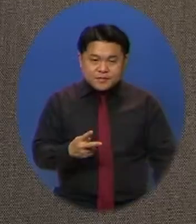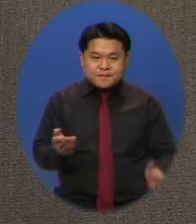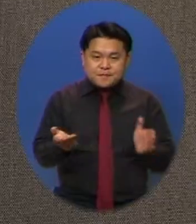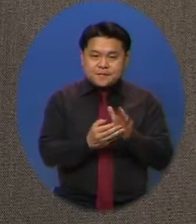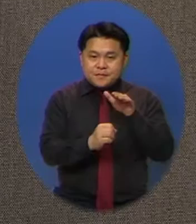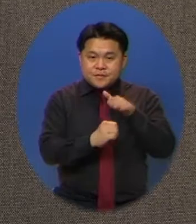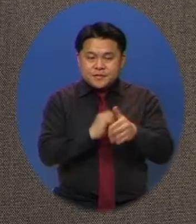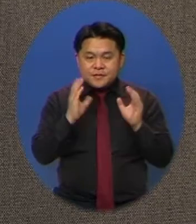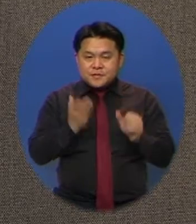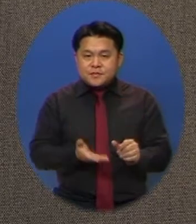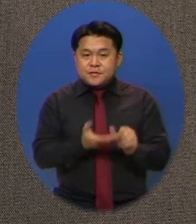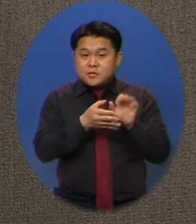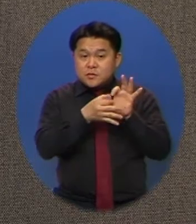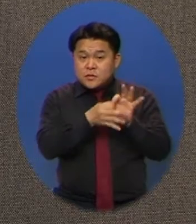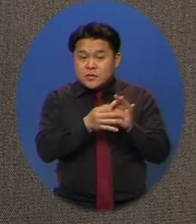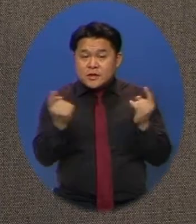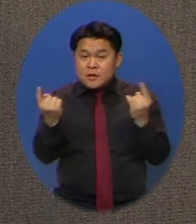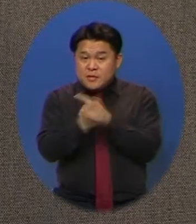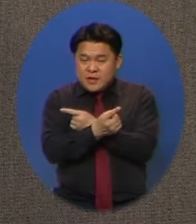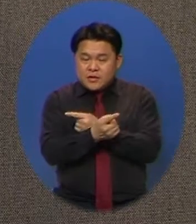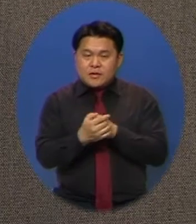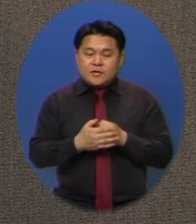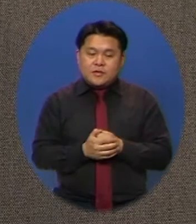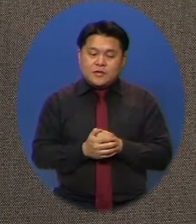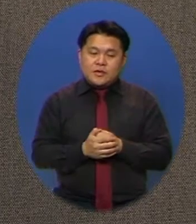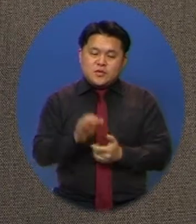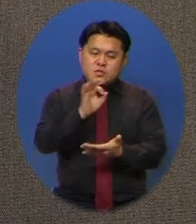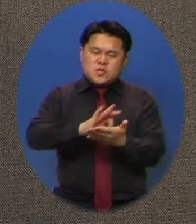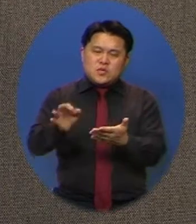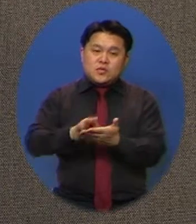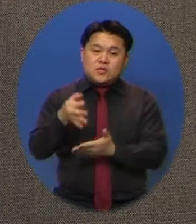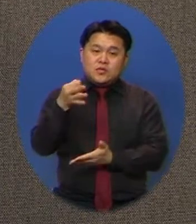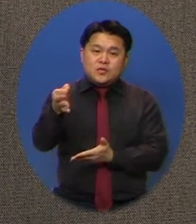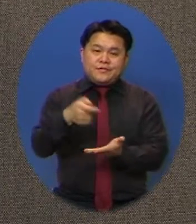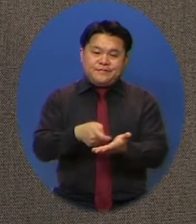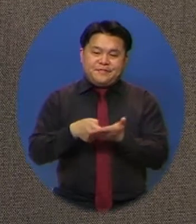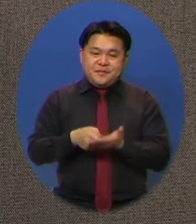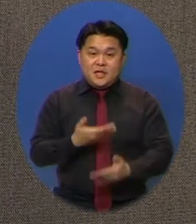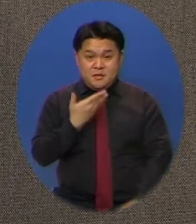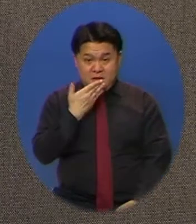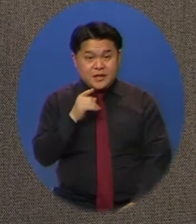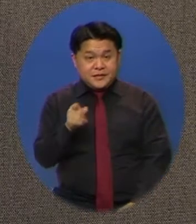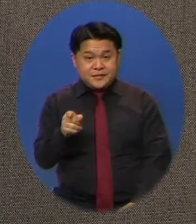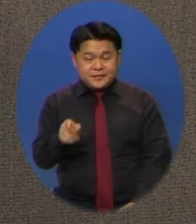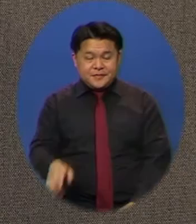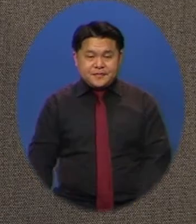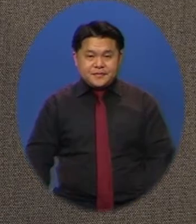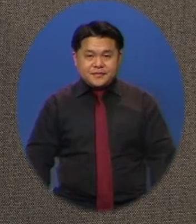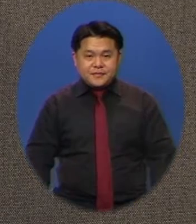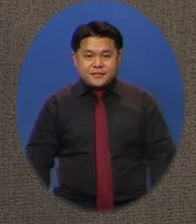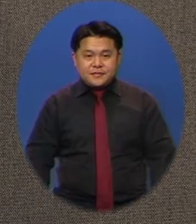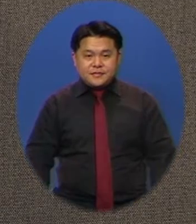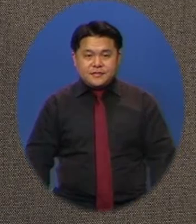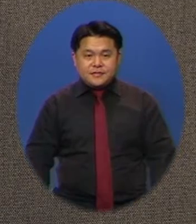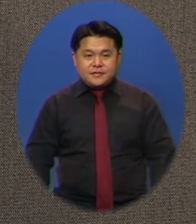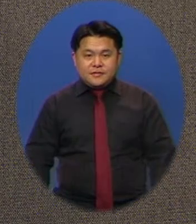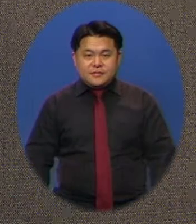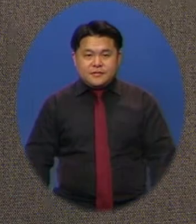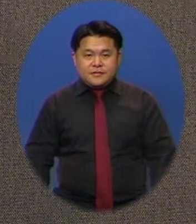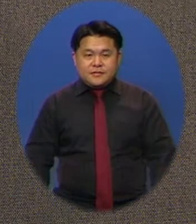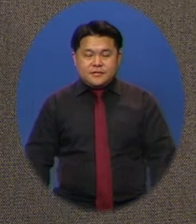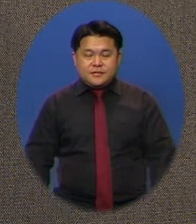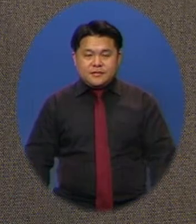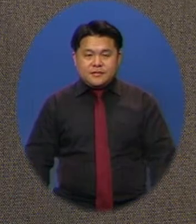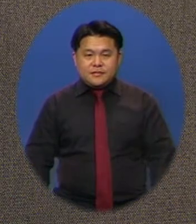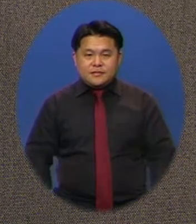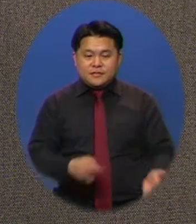맞춤형 보육으로 개편이 되면 일부 그 비용이 절감이 될 수 있는 부분들이 있습니다.